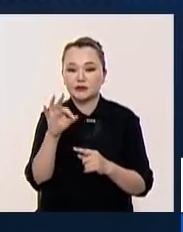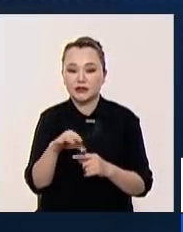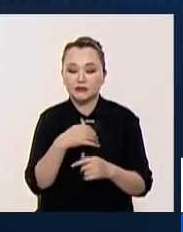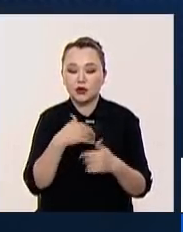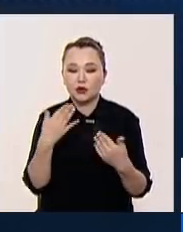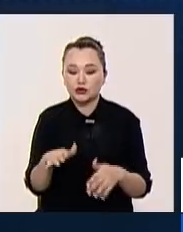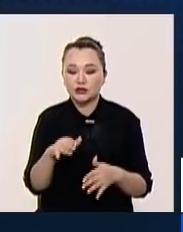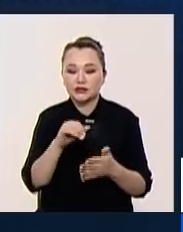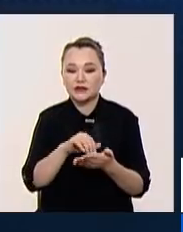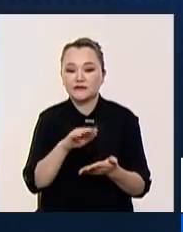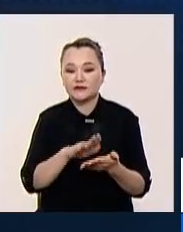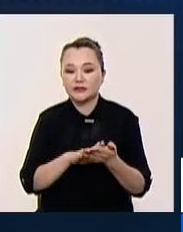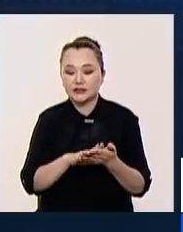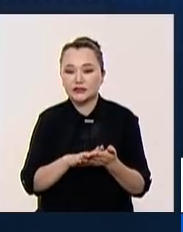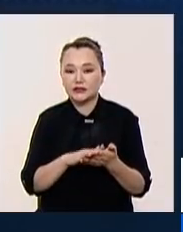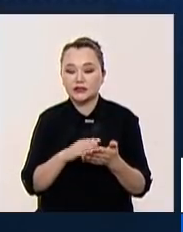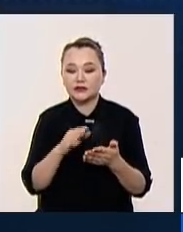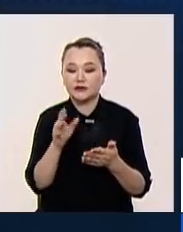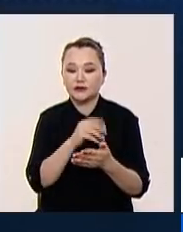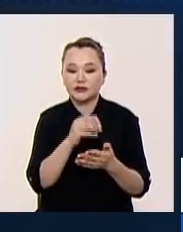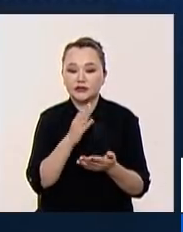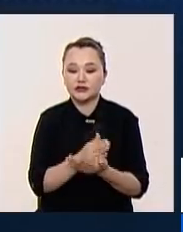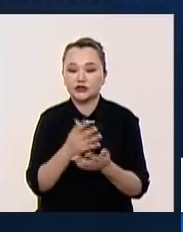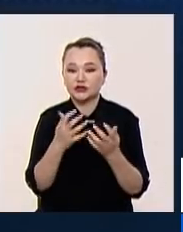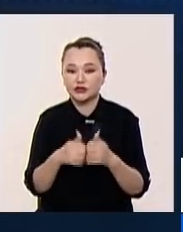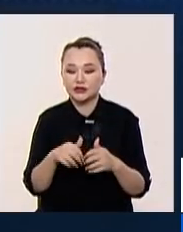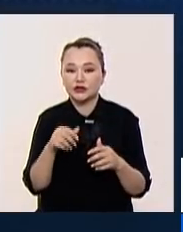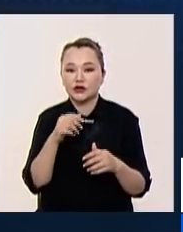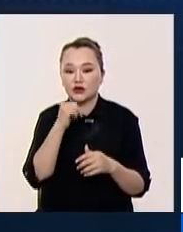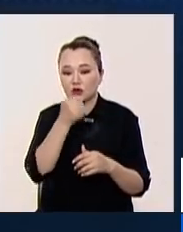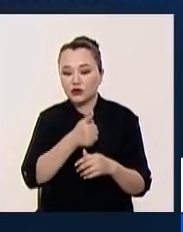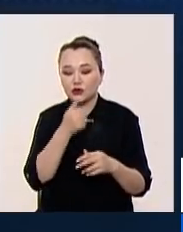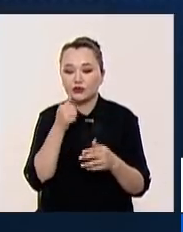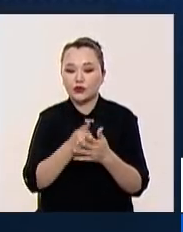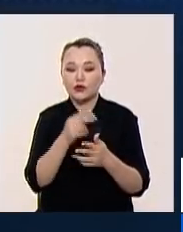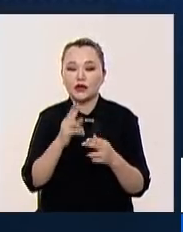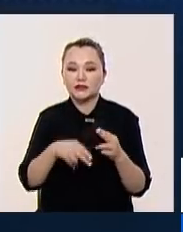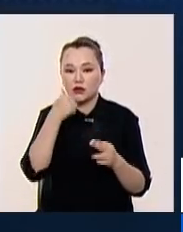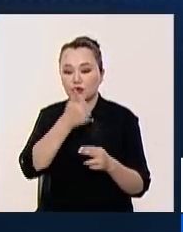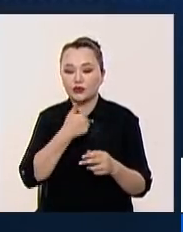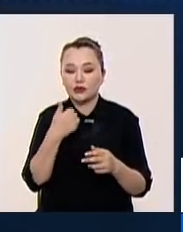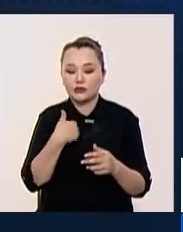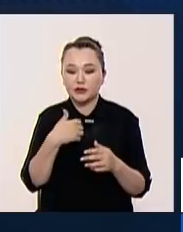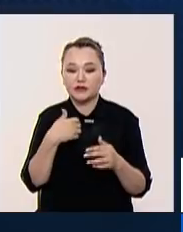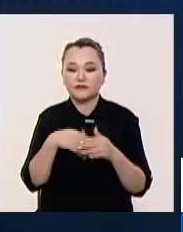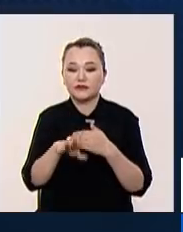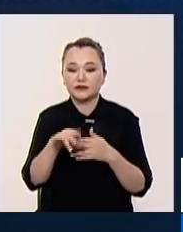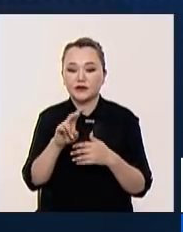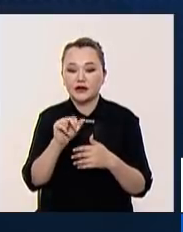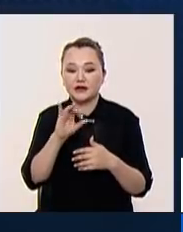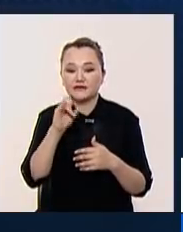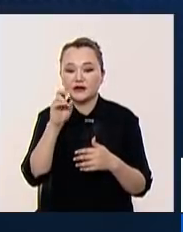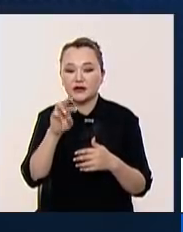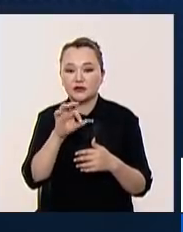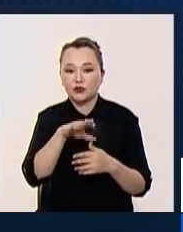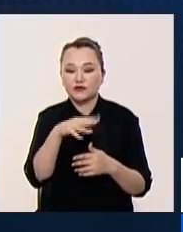уже зафиксировали. Значит, есть все основания считать, что год к году, до конца года мы, скорее всего, выйдем на инфляцию где-то